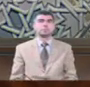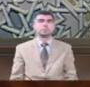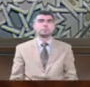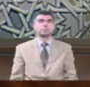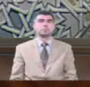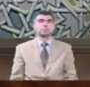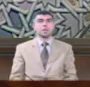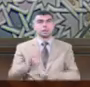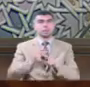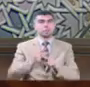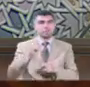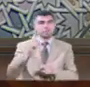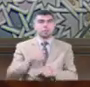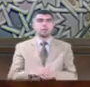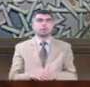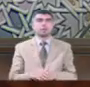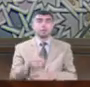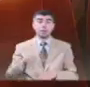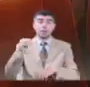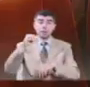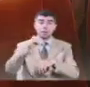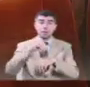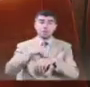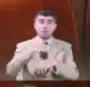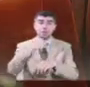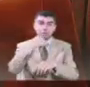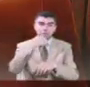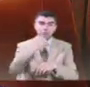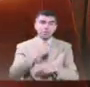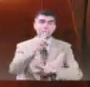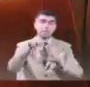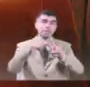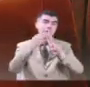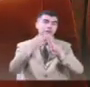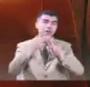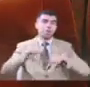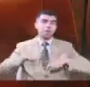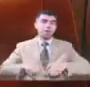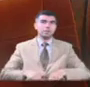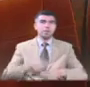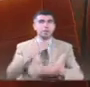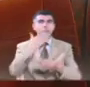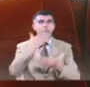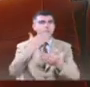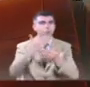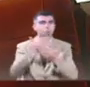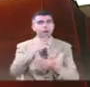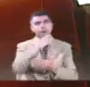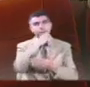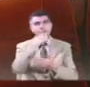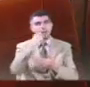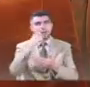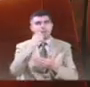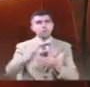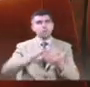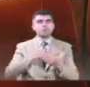بسم الله الرحمن الرحيم. بدوري أبارك للسيدة الرئيسة والسيدات والسادة النواب هذا الشهر